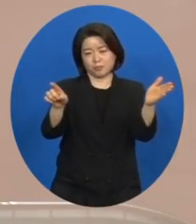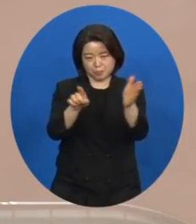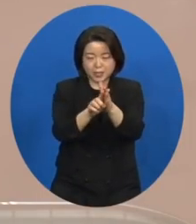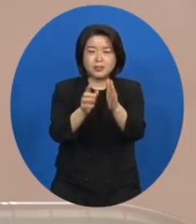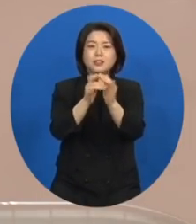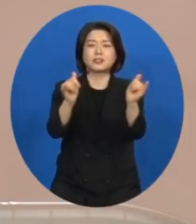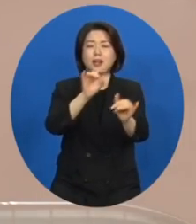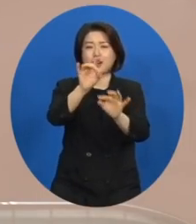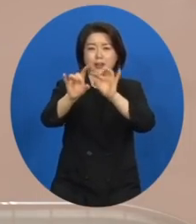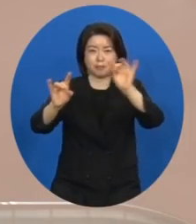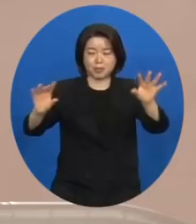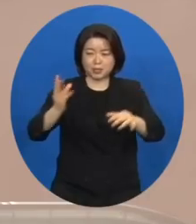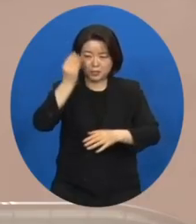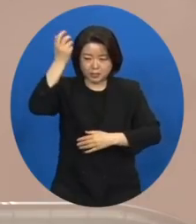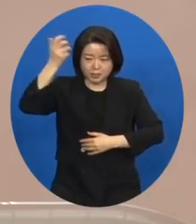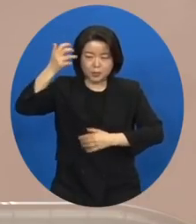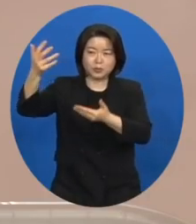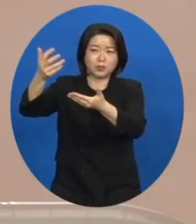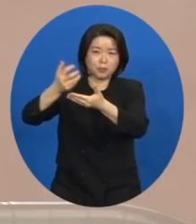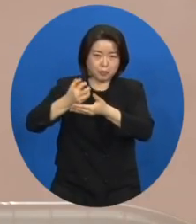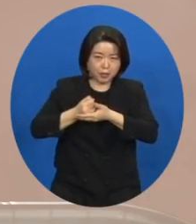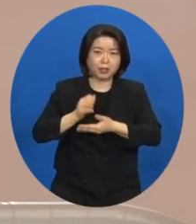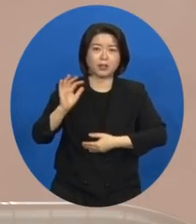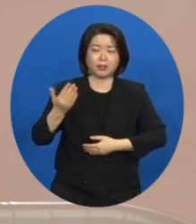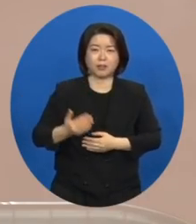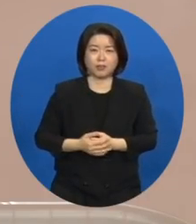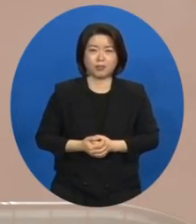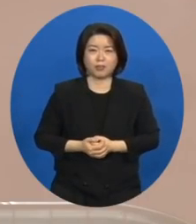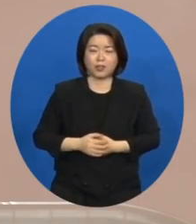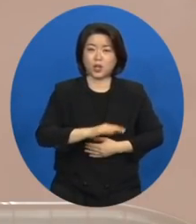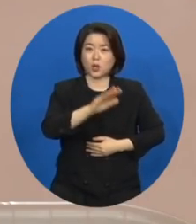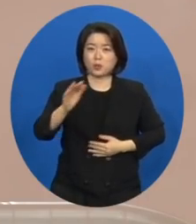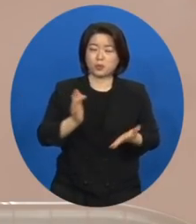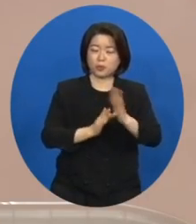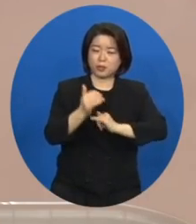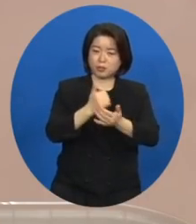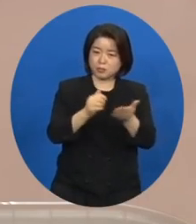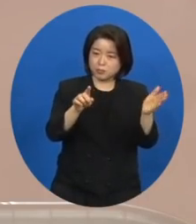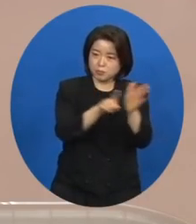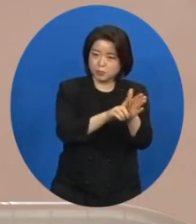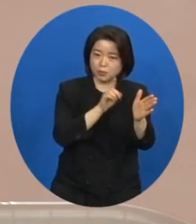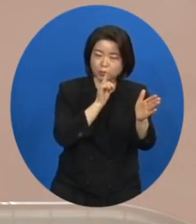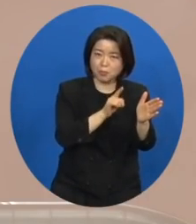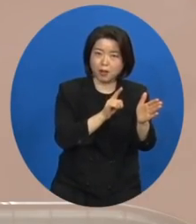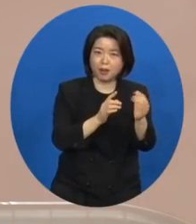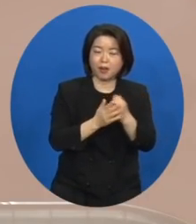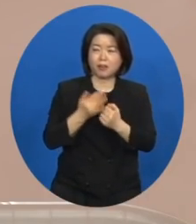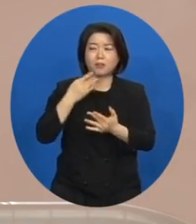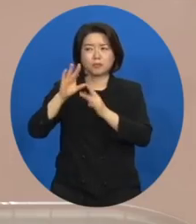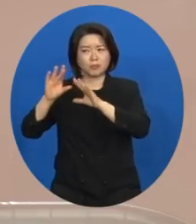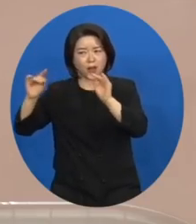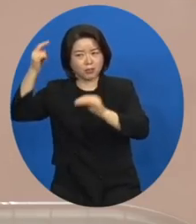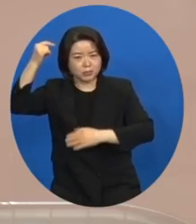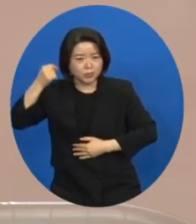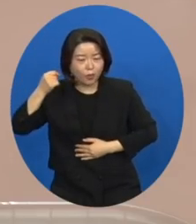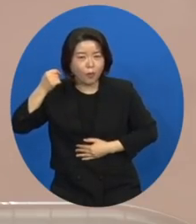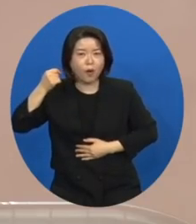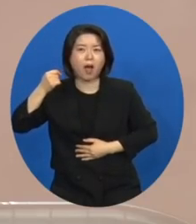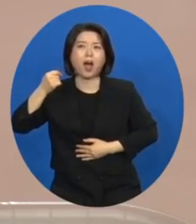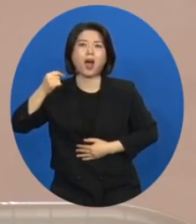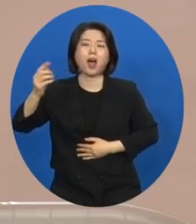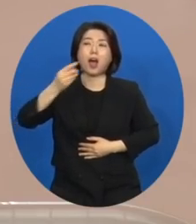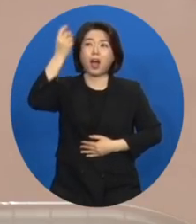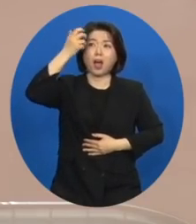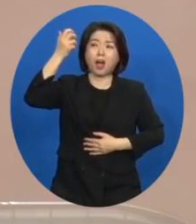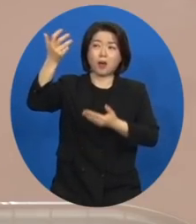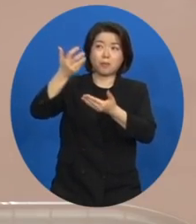서명을 받게 되는 거예요 우리가 예수님을 밀었다 고 하는데 갈증을 느낀다 고 한다면 성령을 마치 못했다는